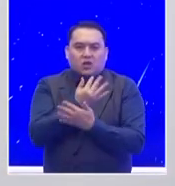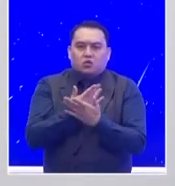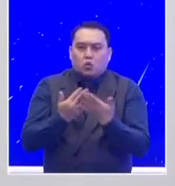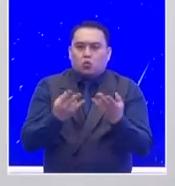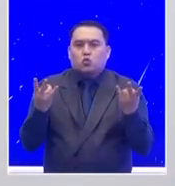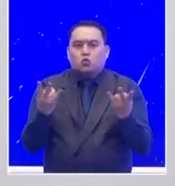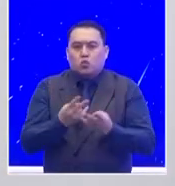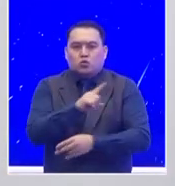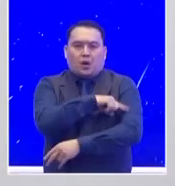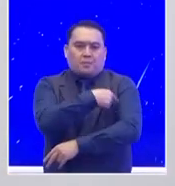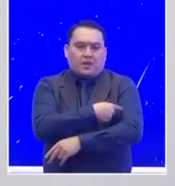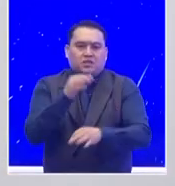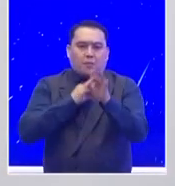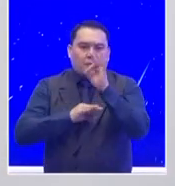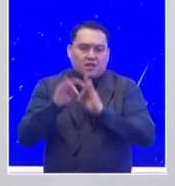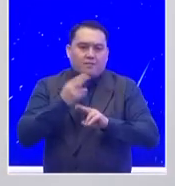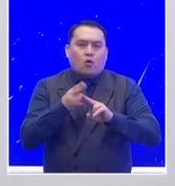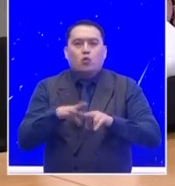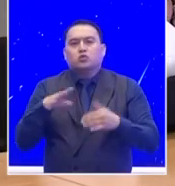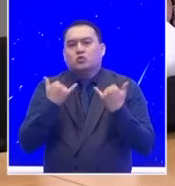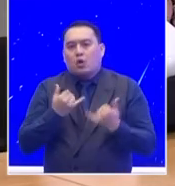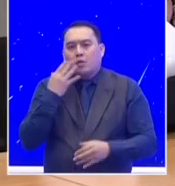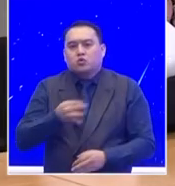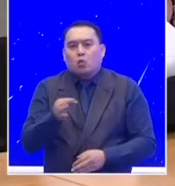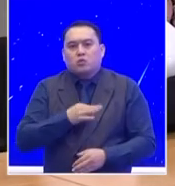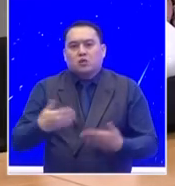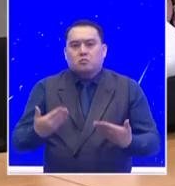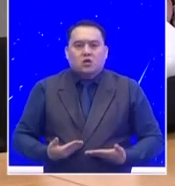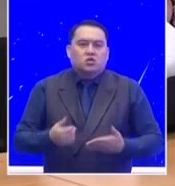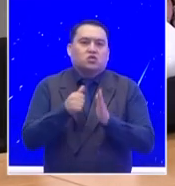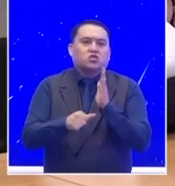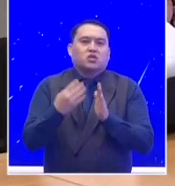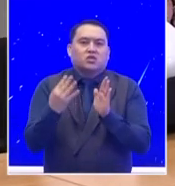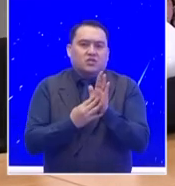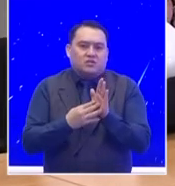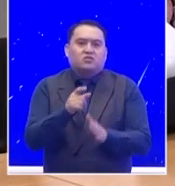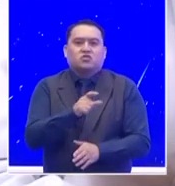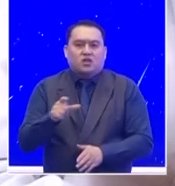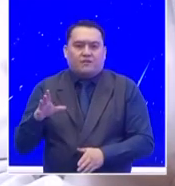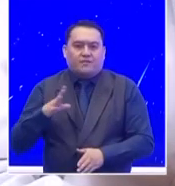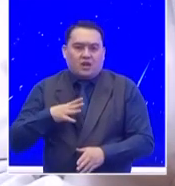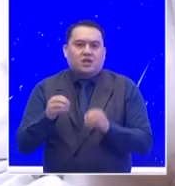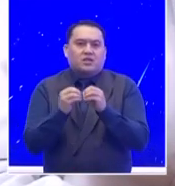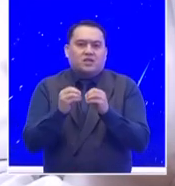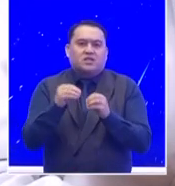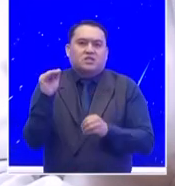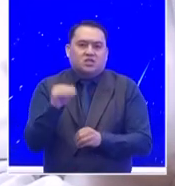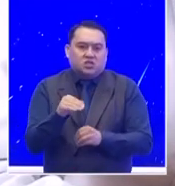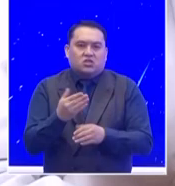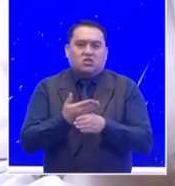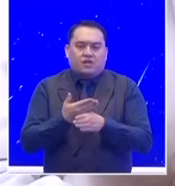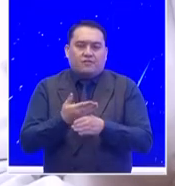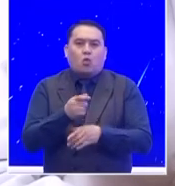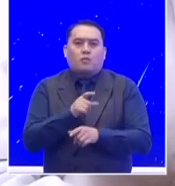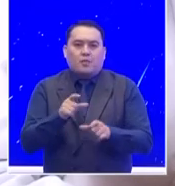и необходимыми медикаментами. На данный момент в Алматинской области проживают порядка 69 ветеранов и около 10